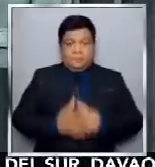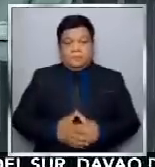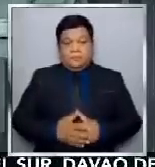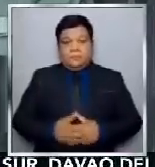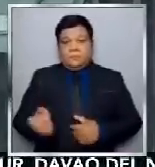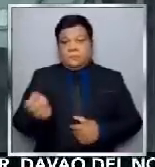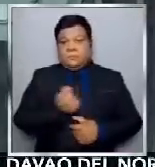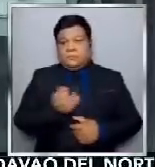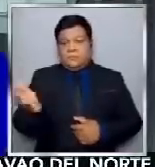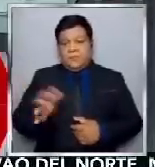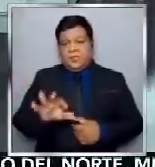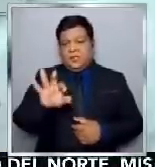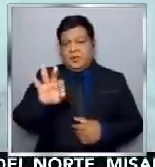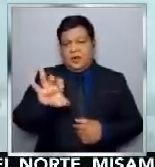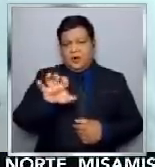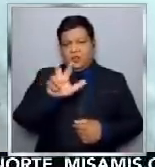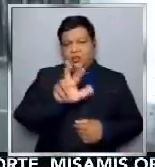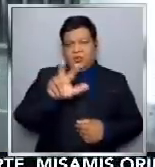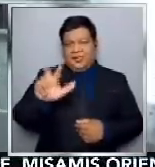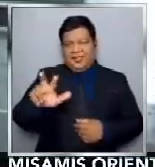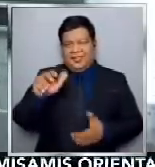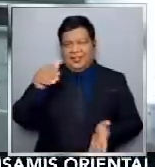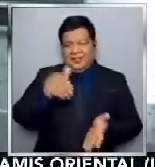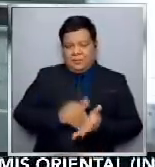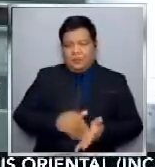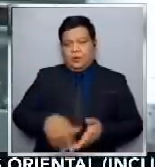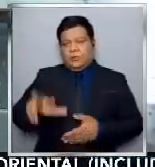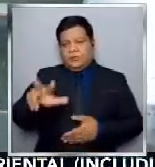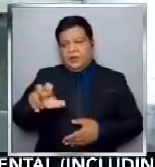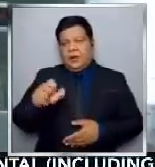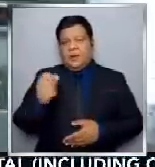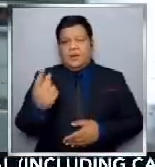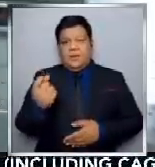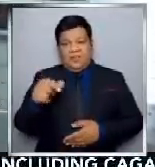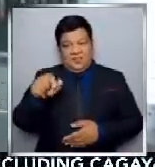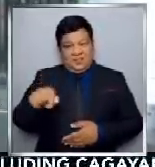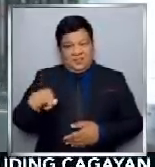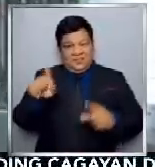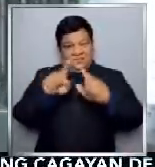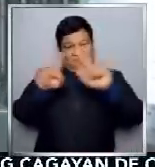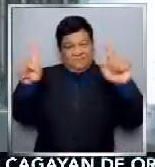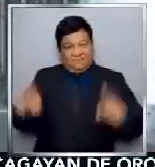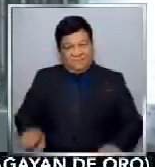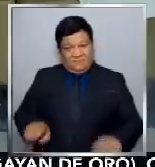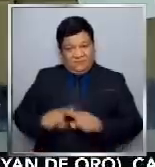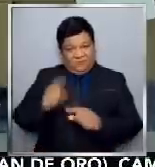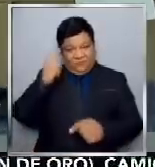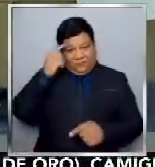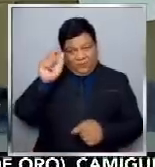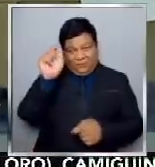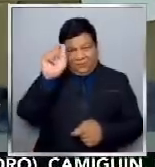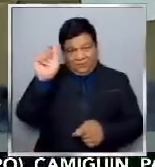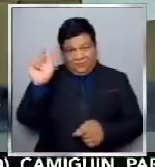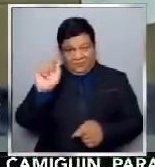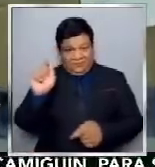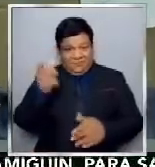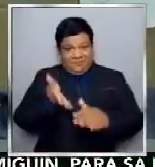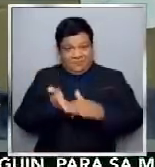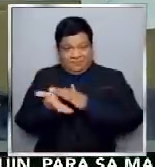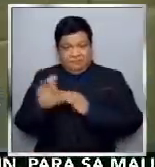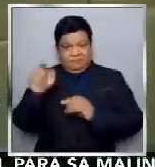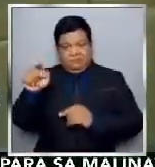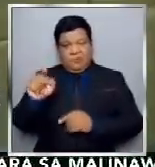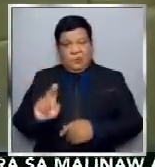933,311 na mga balotang depektibo at hindi nagamit ang sinimulang sirain ng COMELEC sa National Printing Office kanina. Kasama rito yung mga walang